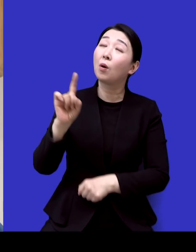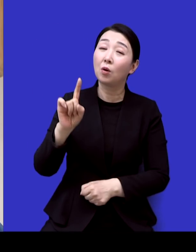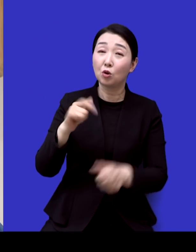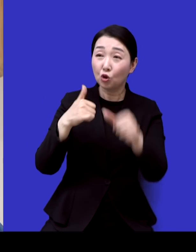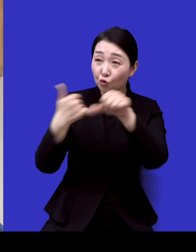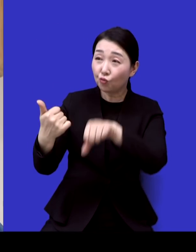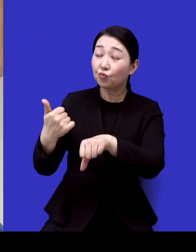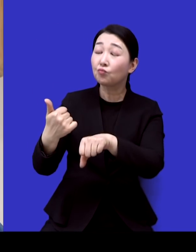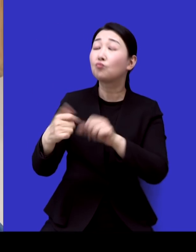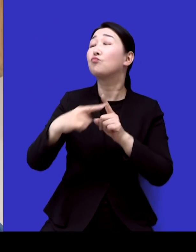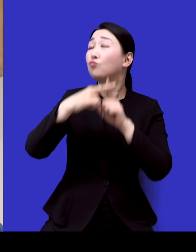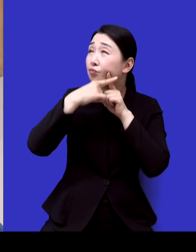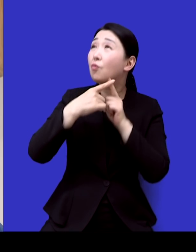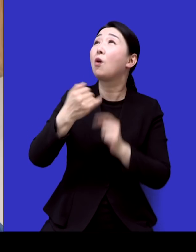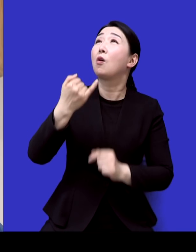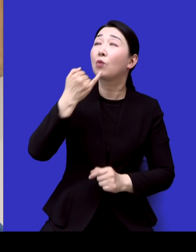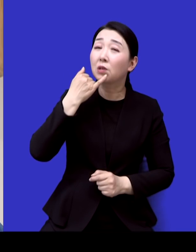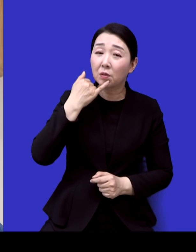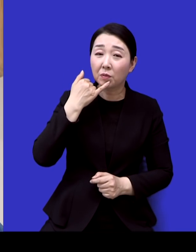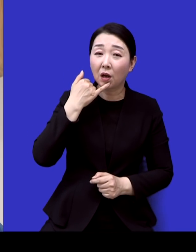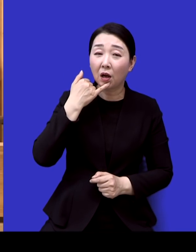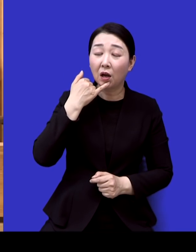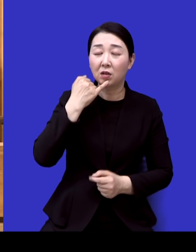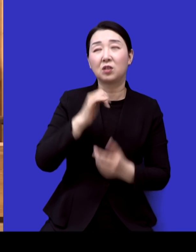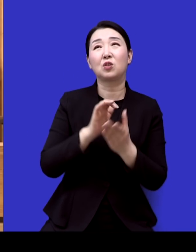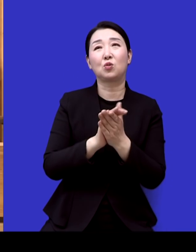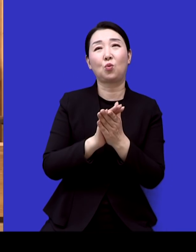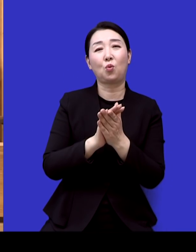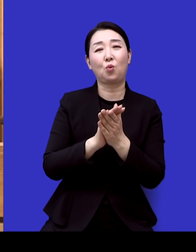죽기라도 할게요. 이 기도가 중학생 때 시작됐죠.